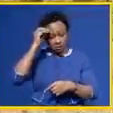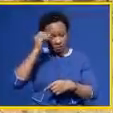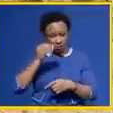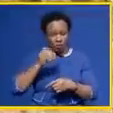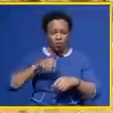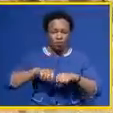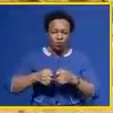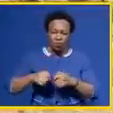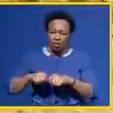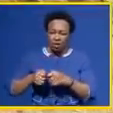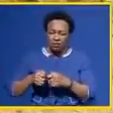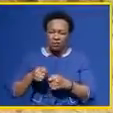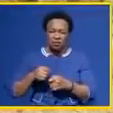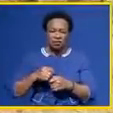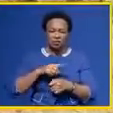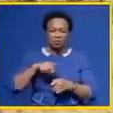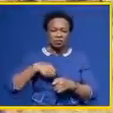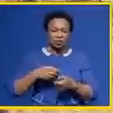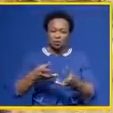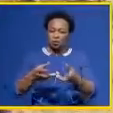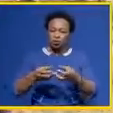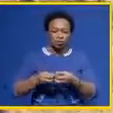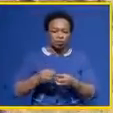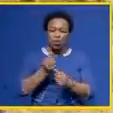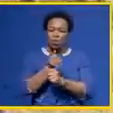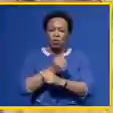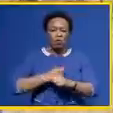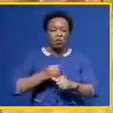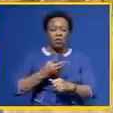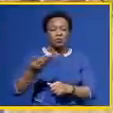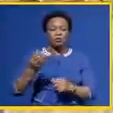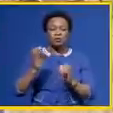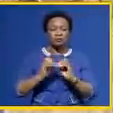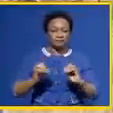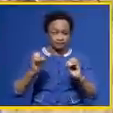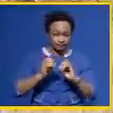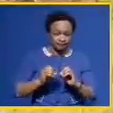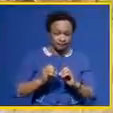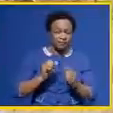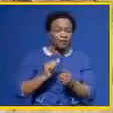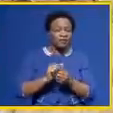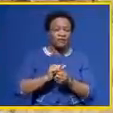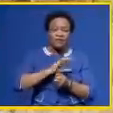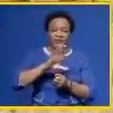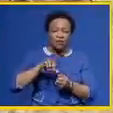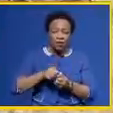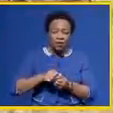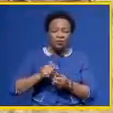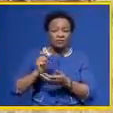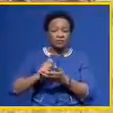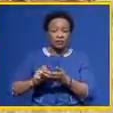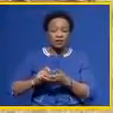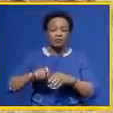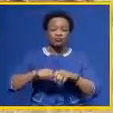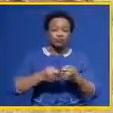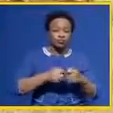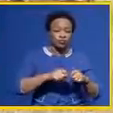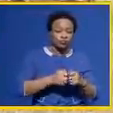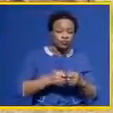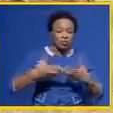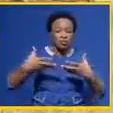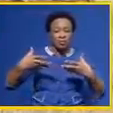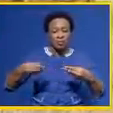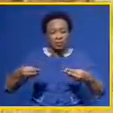upande wa haribifu, in fact hatukuweza kutoa chochote. Chochote kwa maana vifaa vyote vya wanafunzi vimeharibika, ikiwa